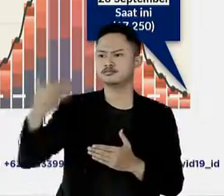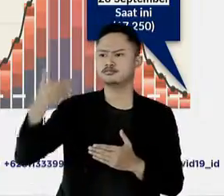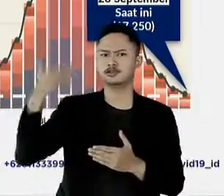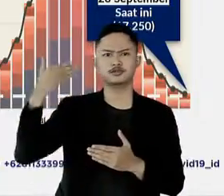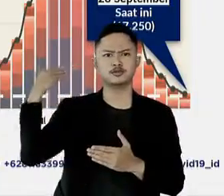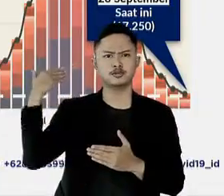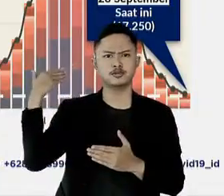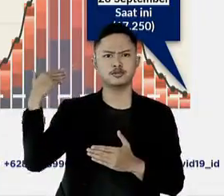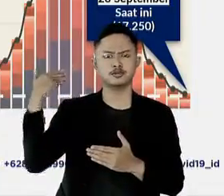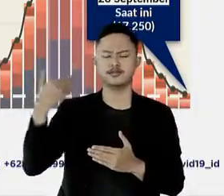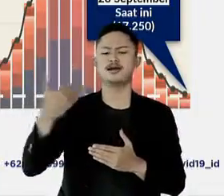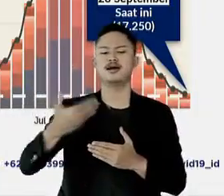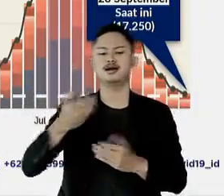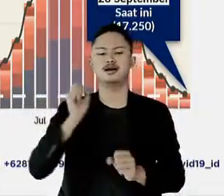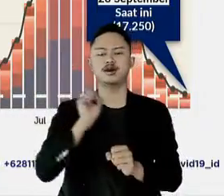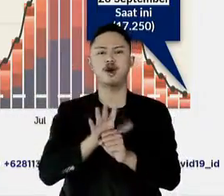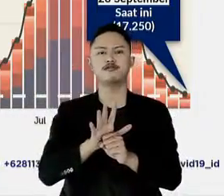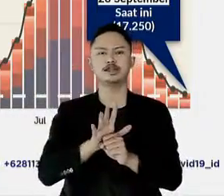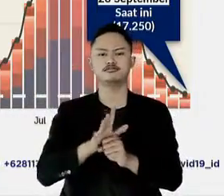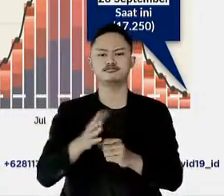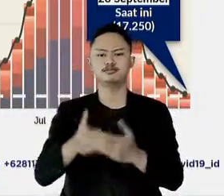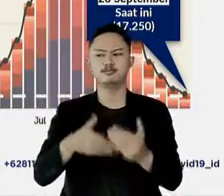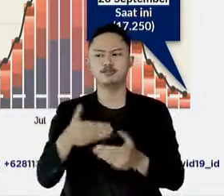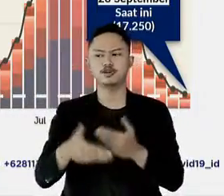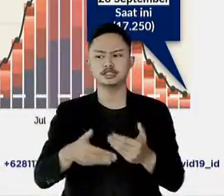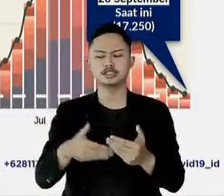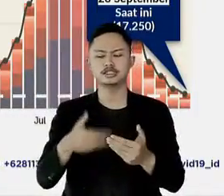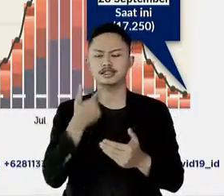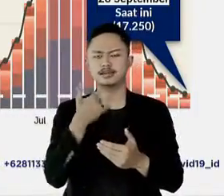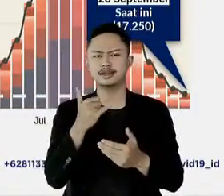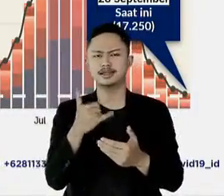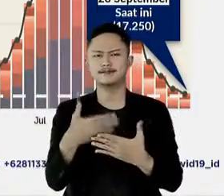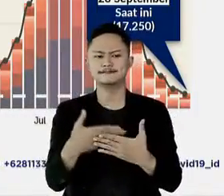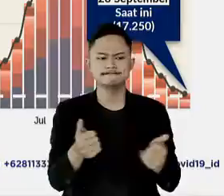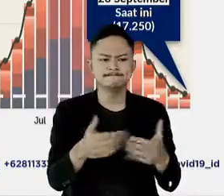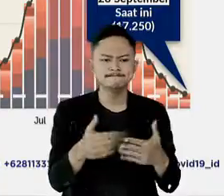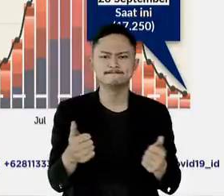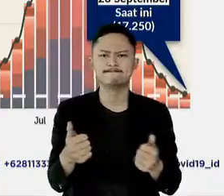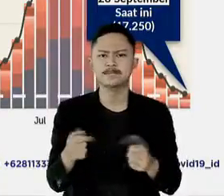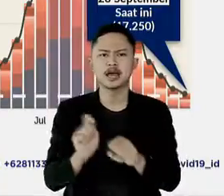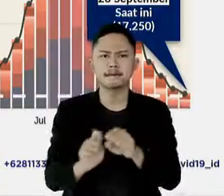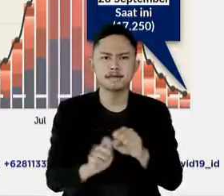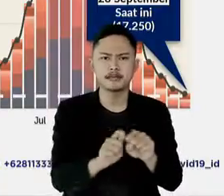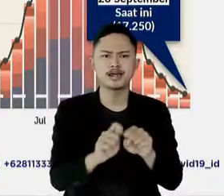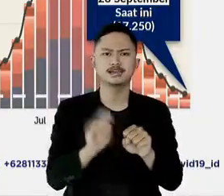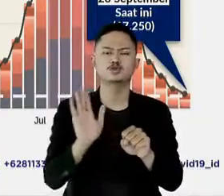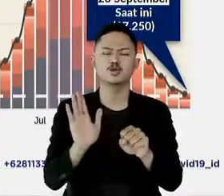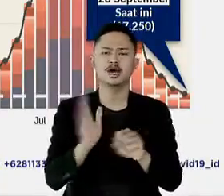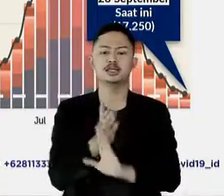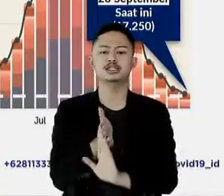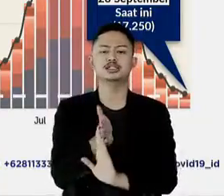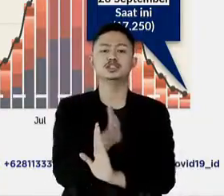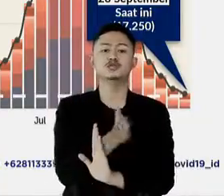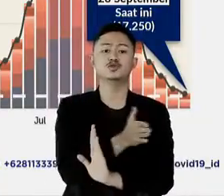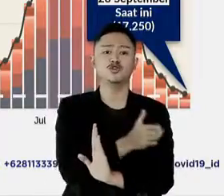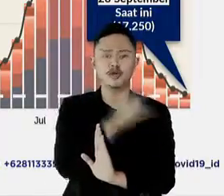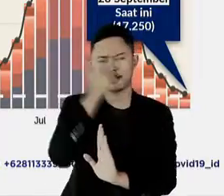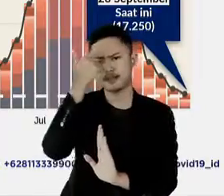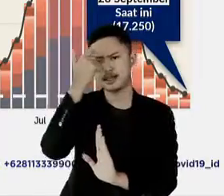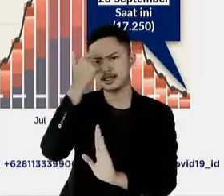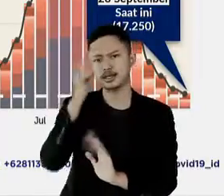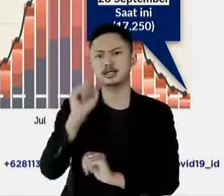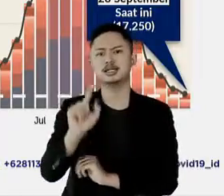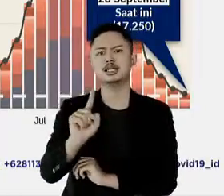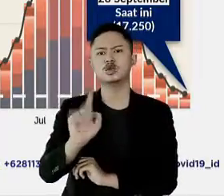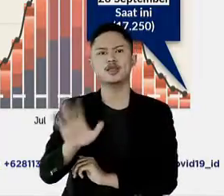terus mengalami perbaikan Seiring berjalannya waktu kita telah belajar dari krisis yang kita hadapi selama kurang lebih satu setengah